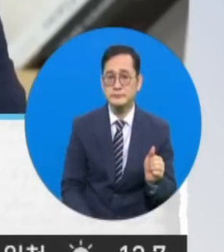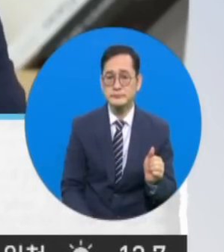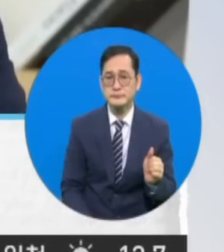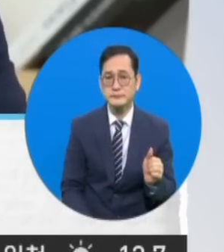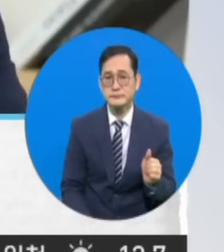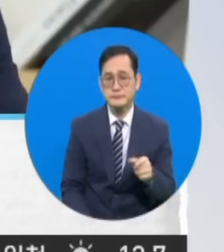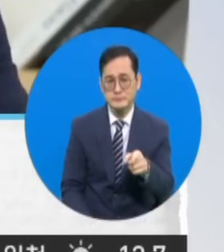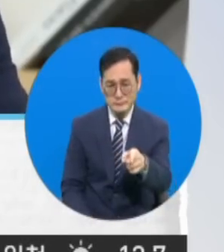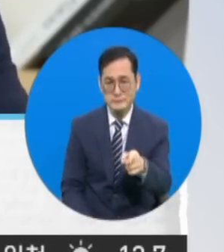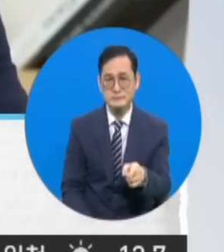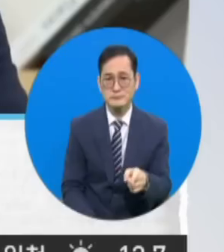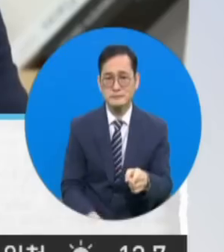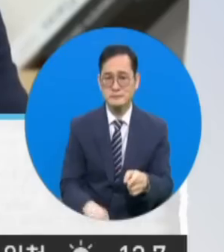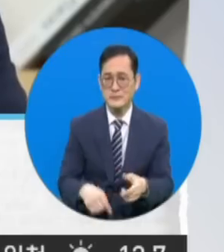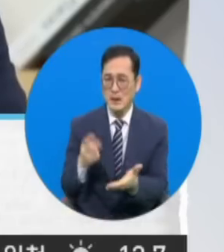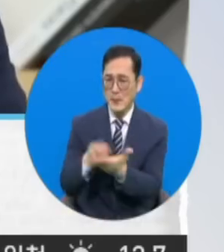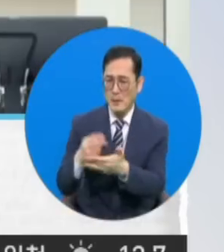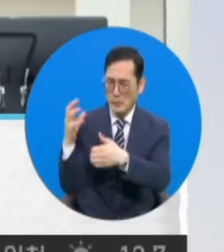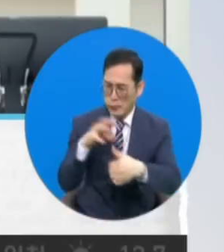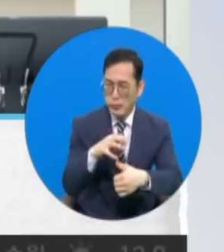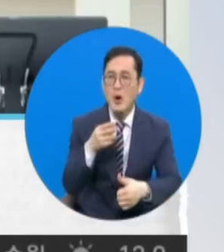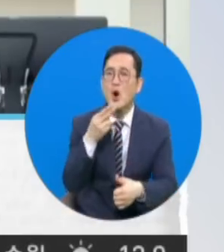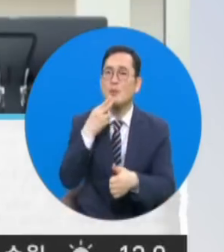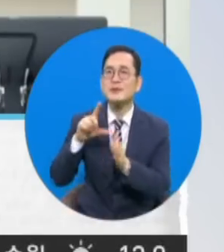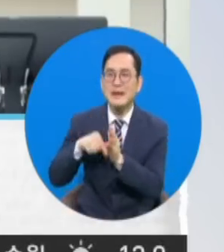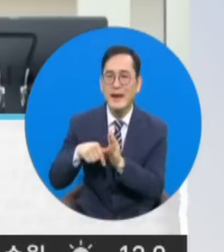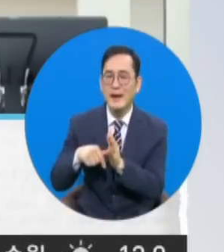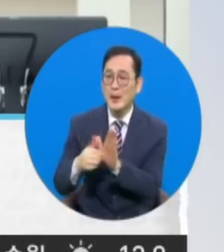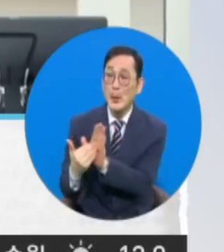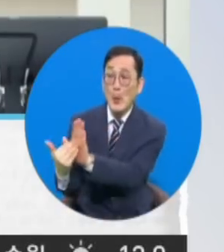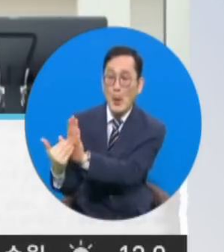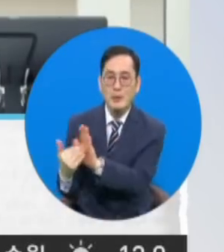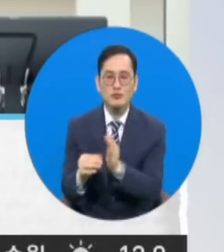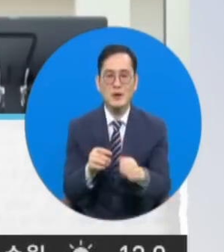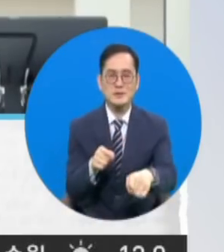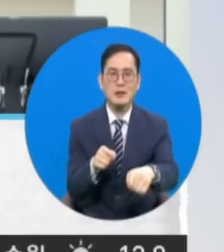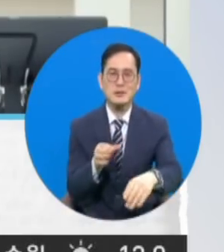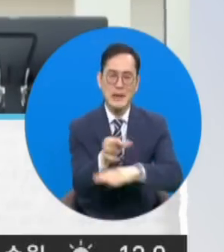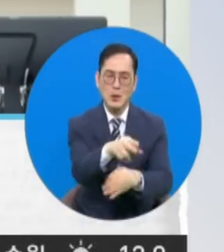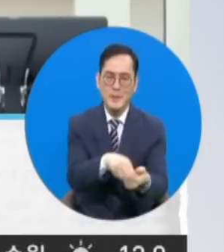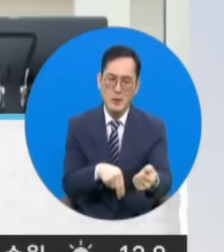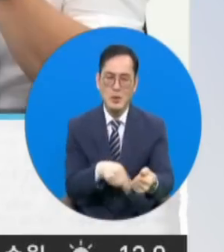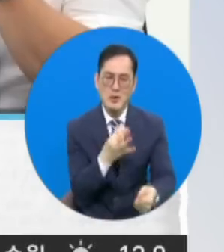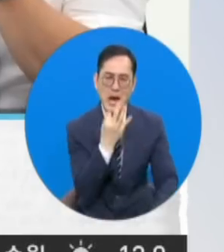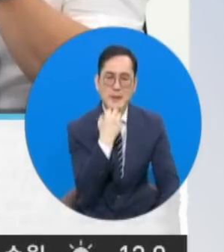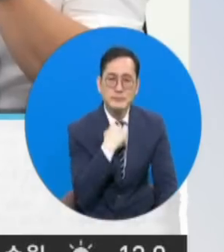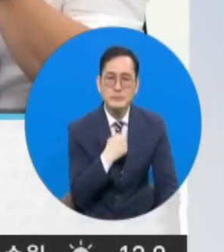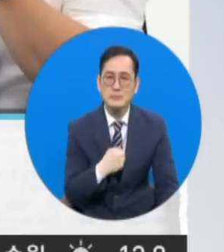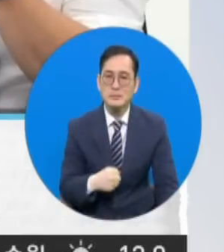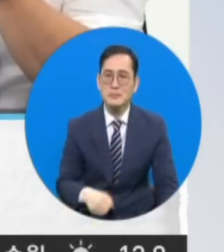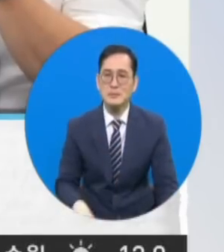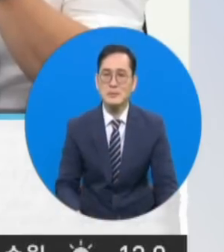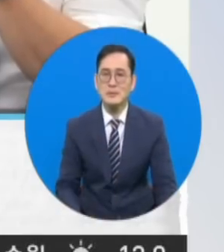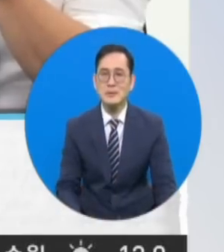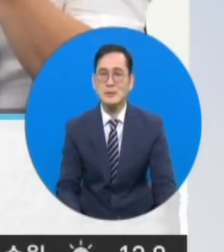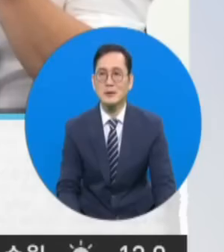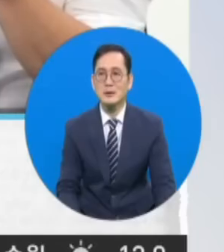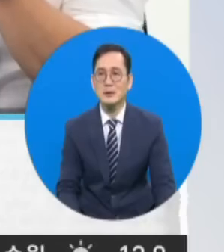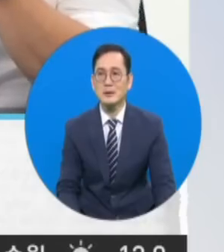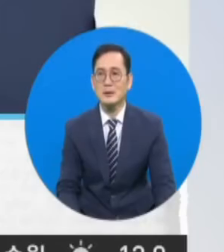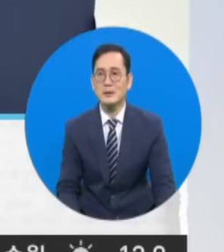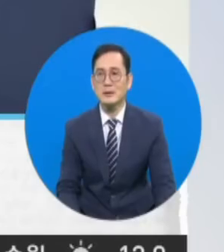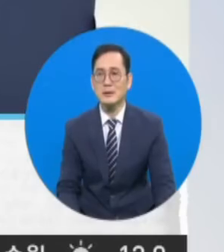상황에서 얼마든지 그 규제를 만들 수도 있고 없을 수도 있고 바꿀 수도 있는 그런 입법을 할 수 있는 사람이 이렇게